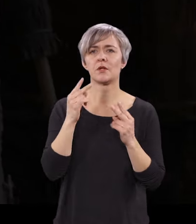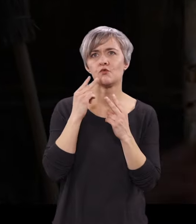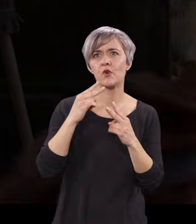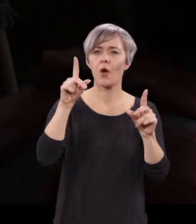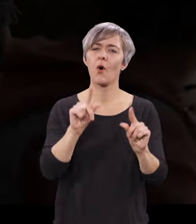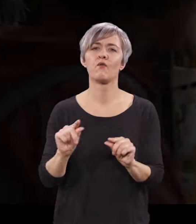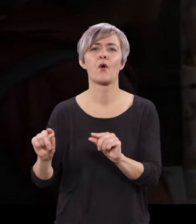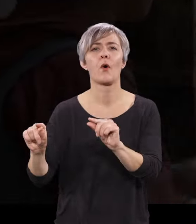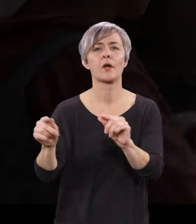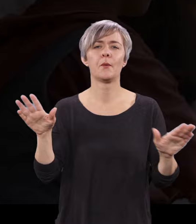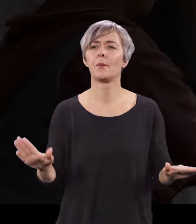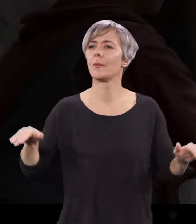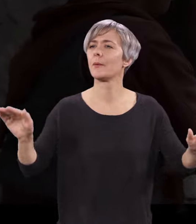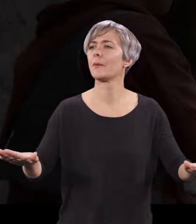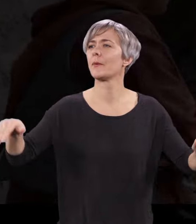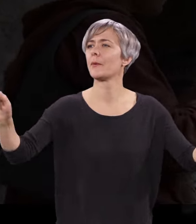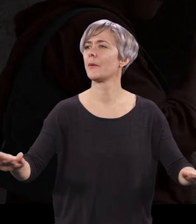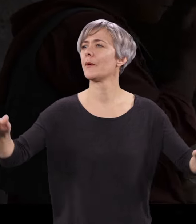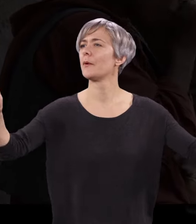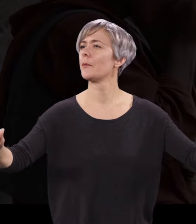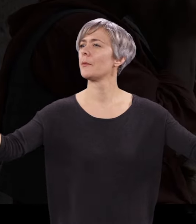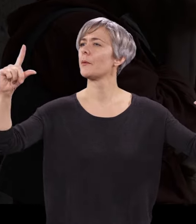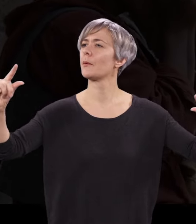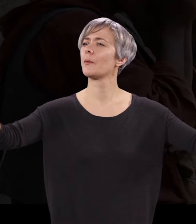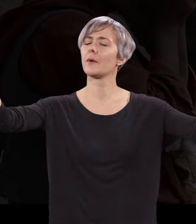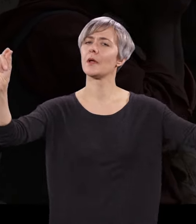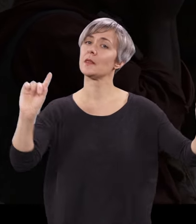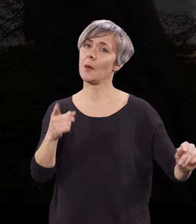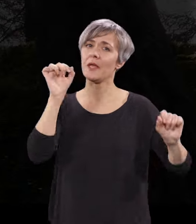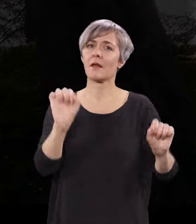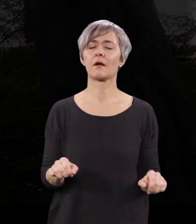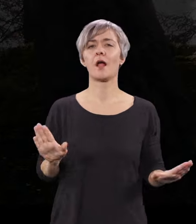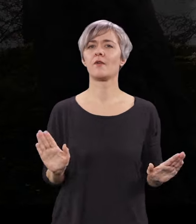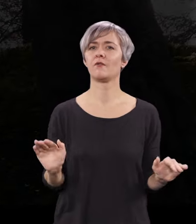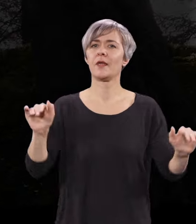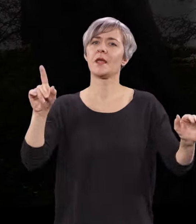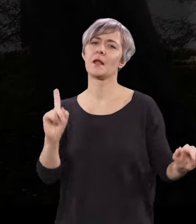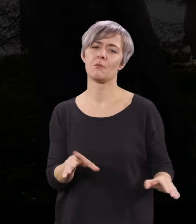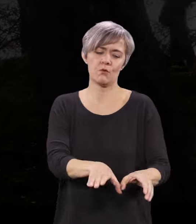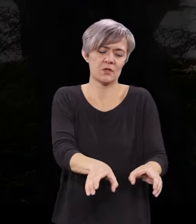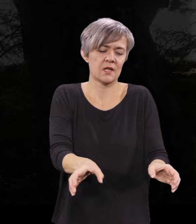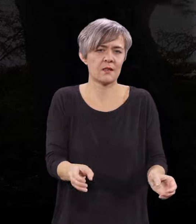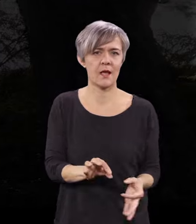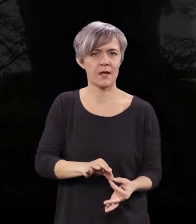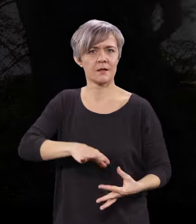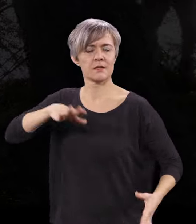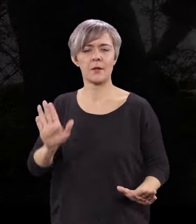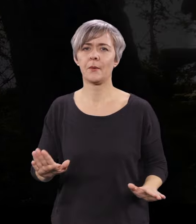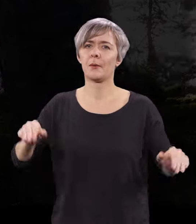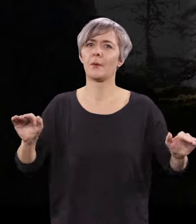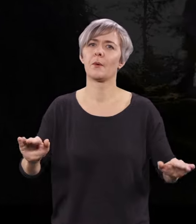Schau, die Vögel fliegen mit dem Wind davon. Alle haben für das mal wieder ein